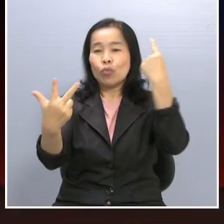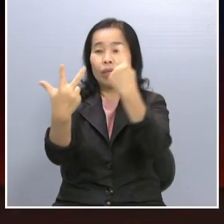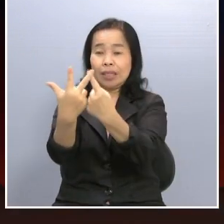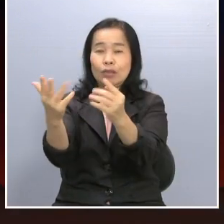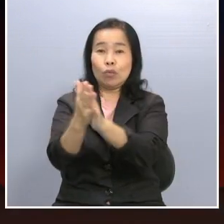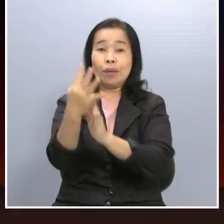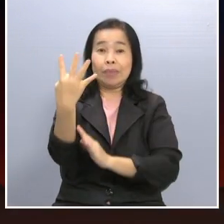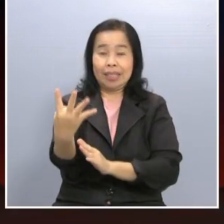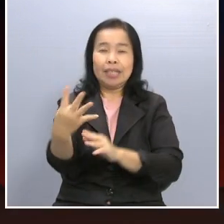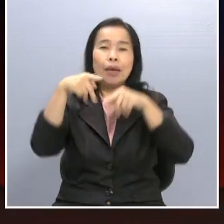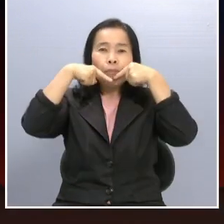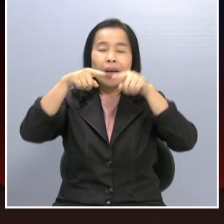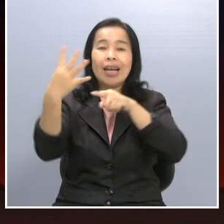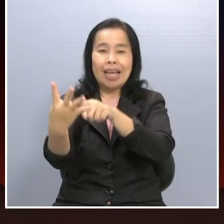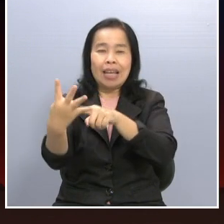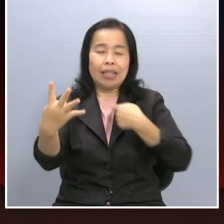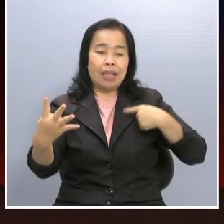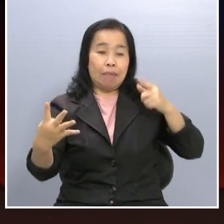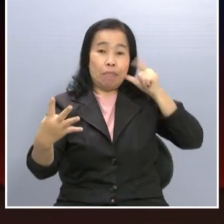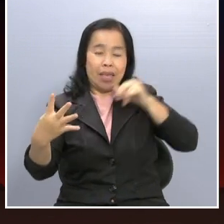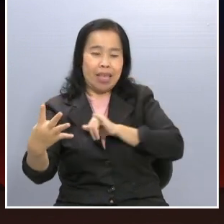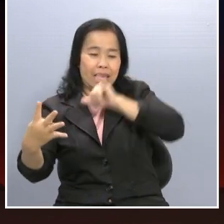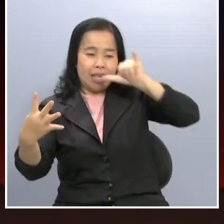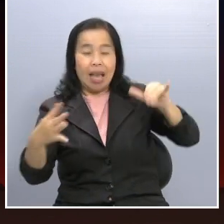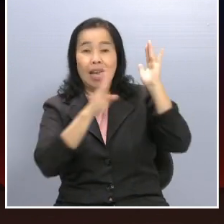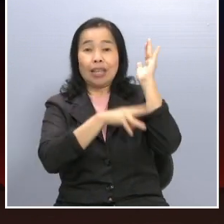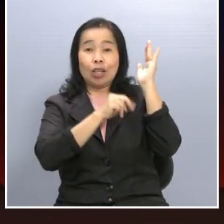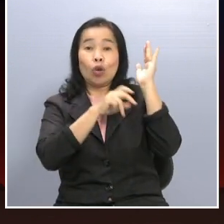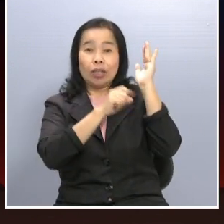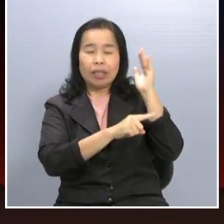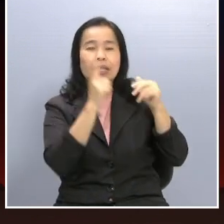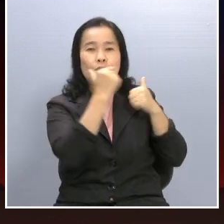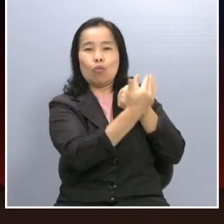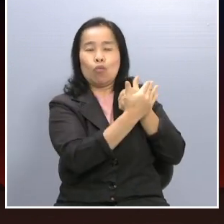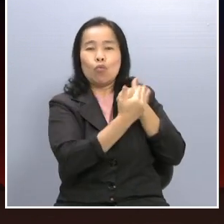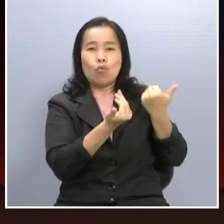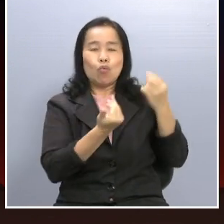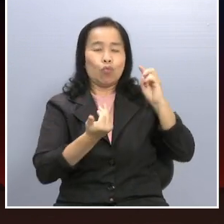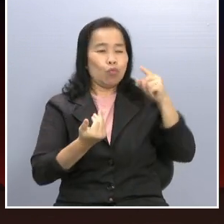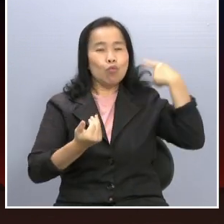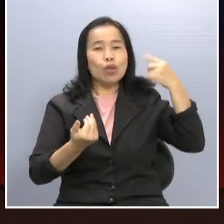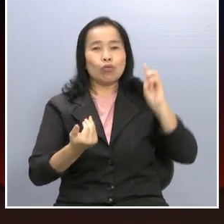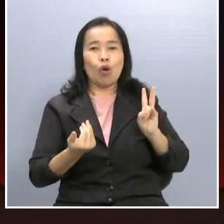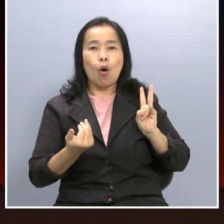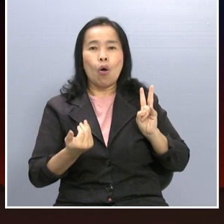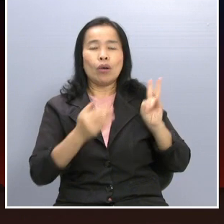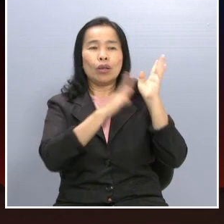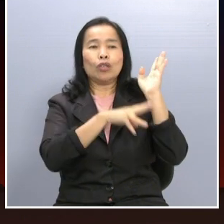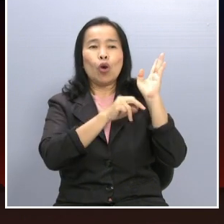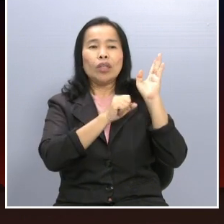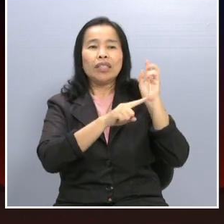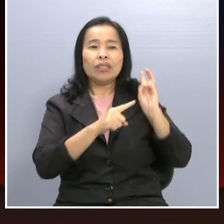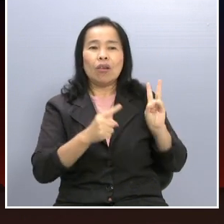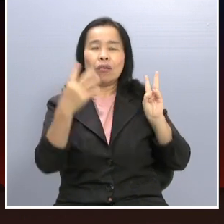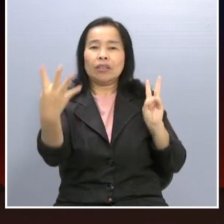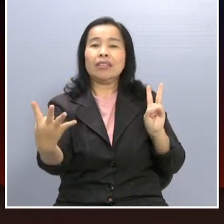อันนี้ที่พังงาแล้วก็ฝั่งที่แม่ไปอยู่ด้วยอะค่ะที่เป็นคนดูแลแม่ก็จะเป็นลูกสาว2คนที่อยู่ที่นครศรีธรรมราชส